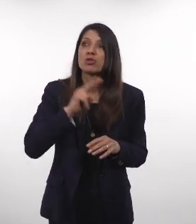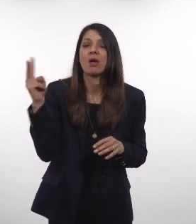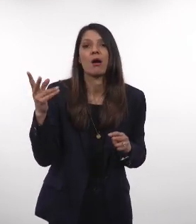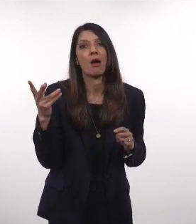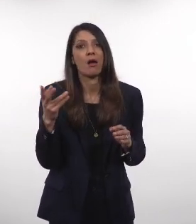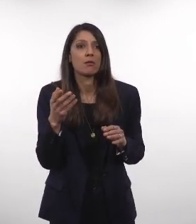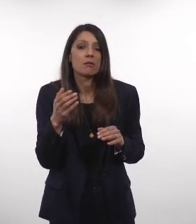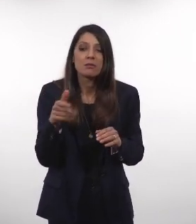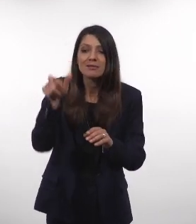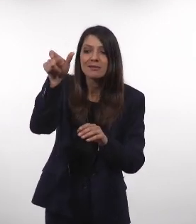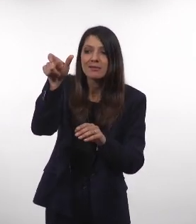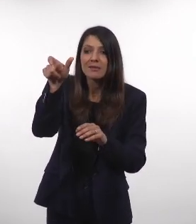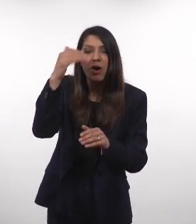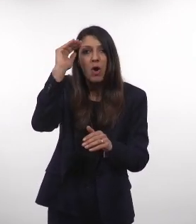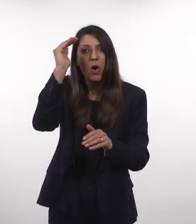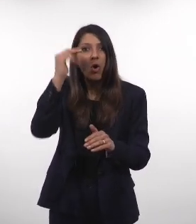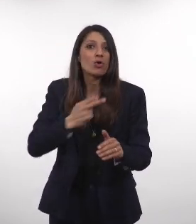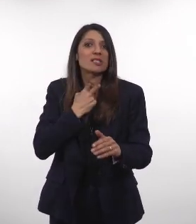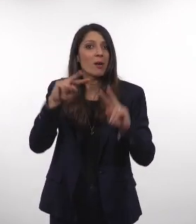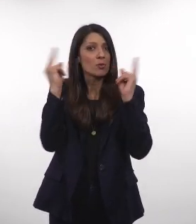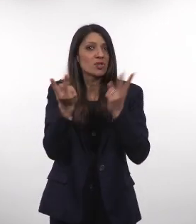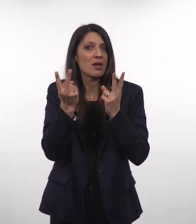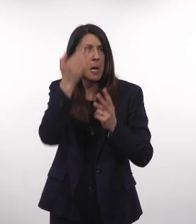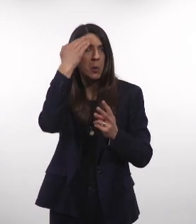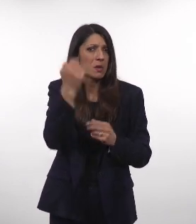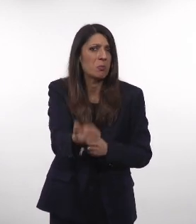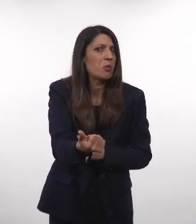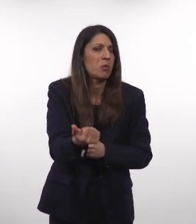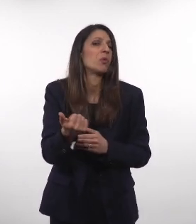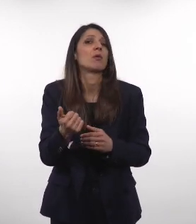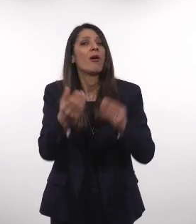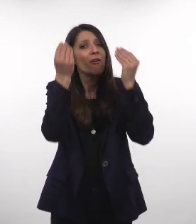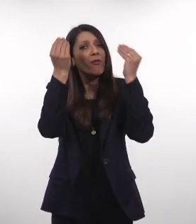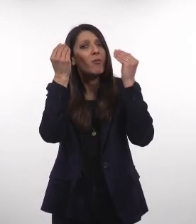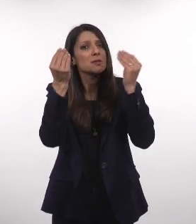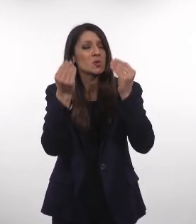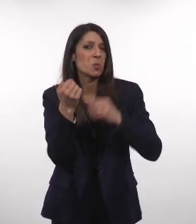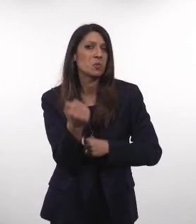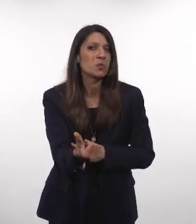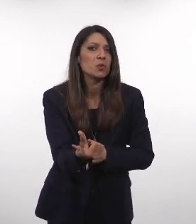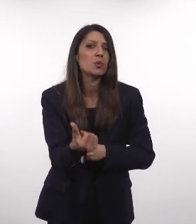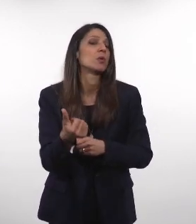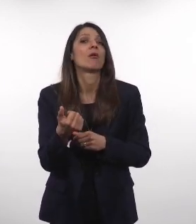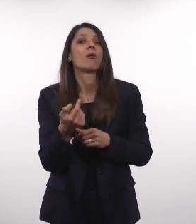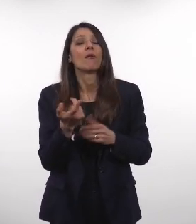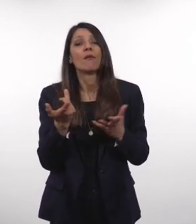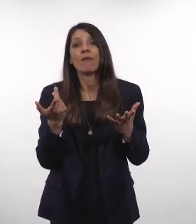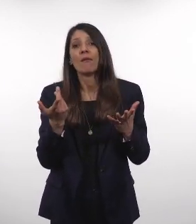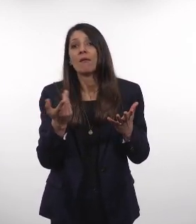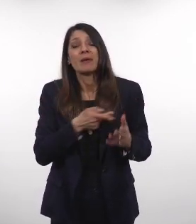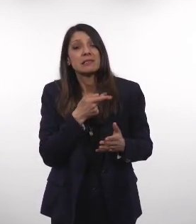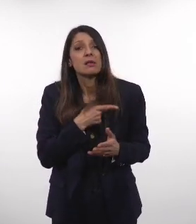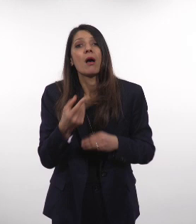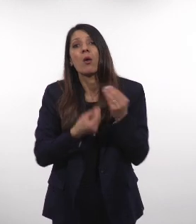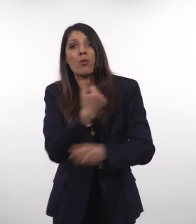peu de connaissances sur le handicap. Il y a peu de formation pour les professionnels de santé, que ce soit les médecins,